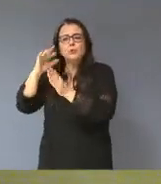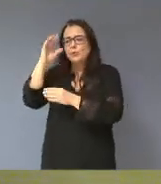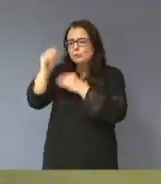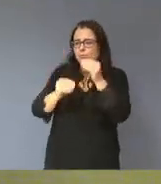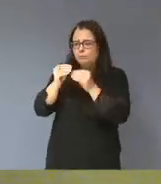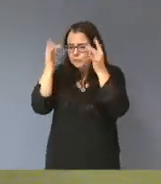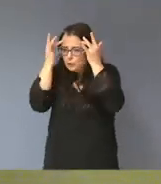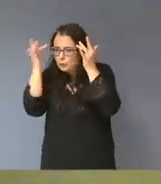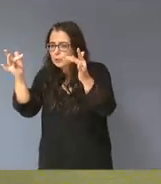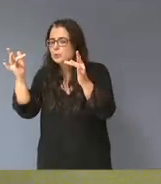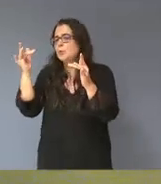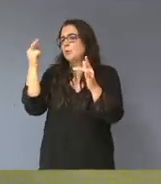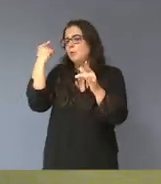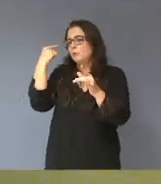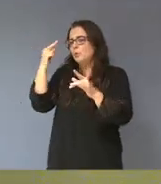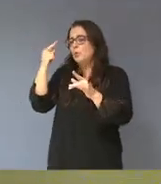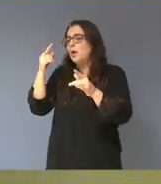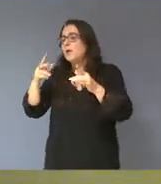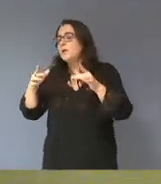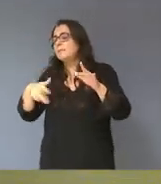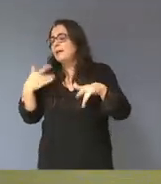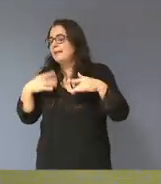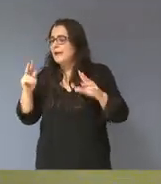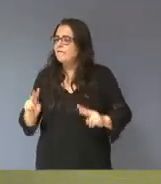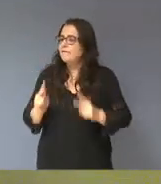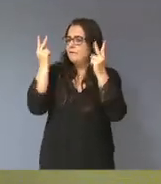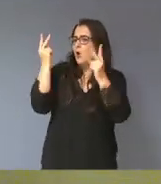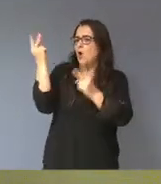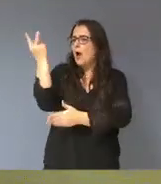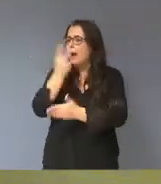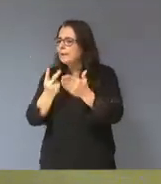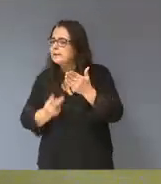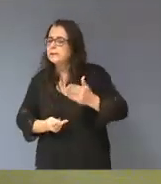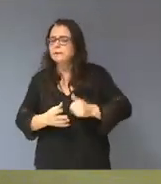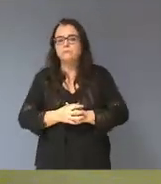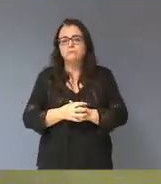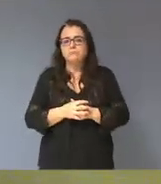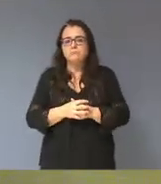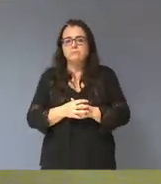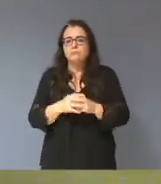fonds de soutien pour le spectacle vivant et les arts plastiques, des structures culturelles telles que détaillées dans la note